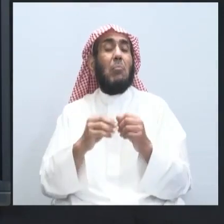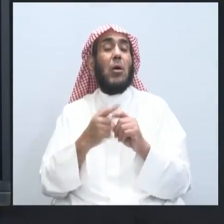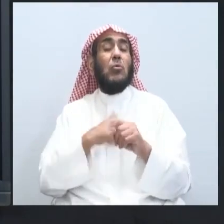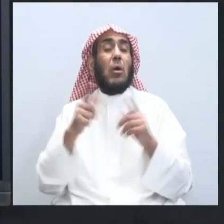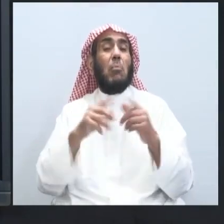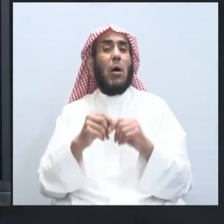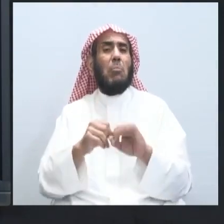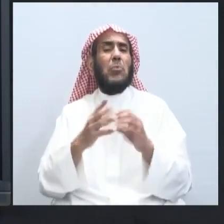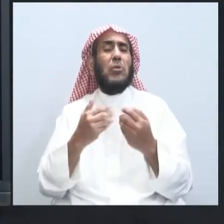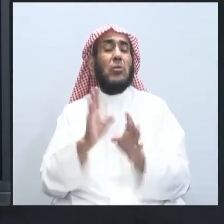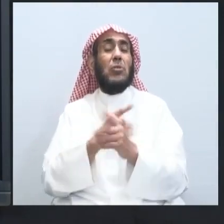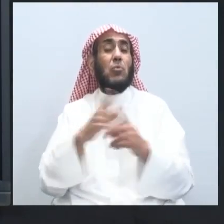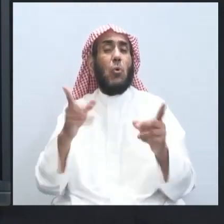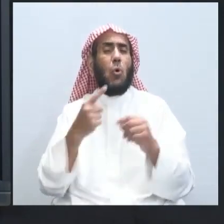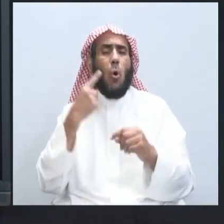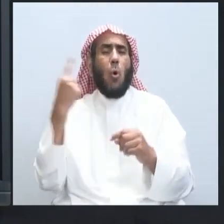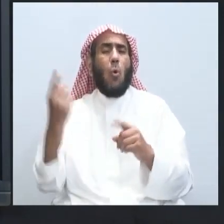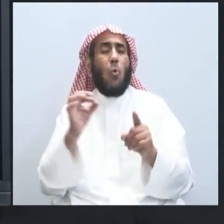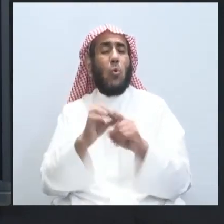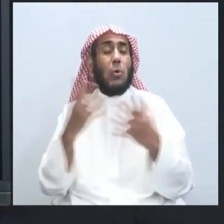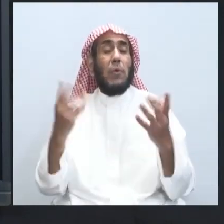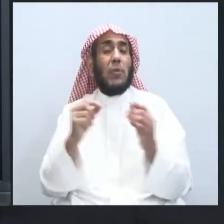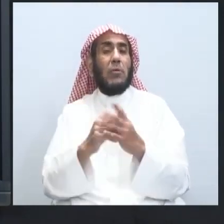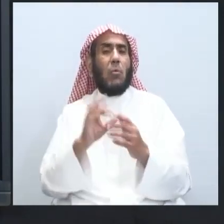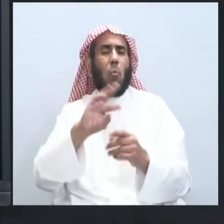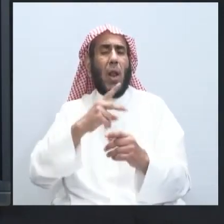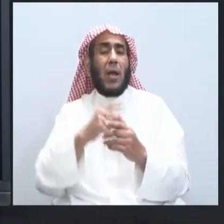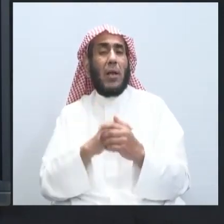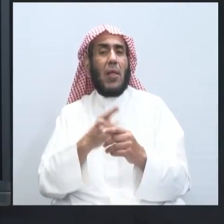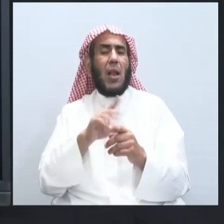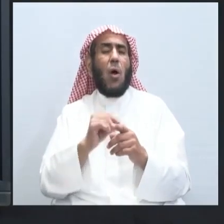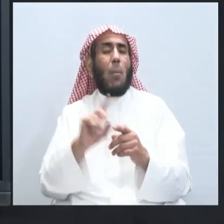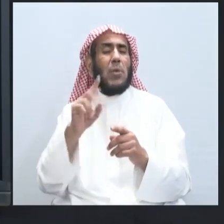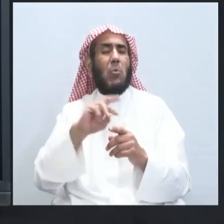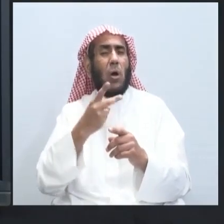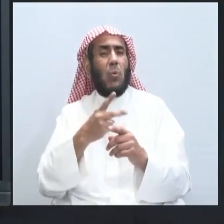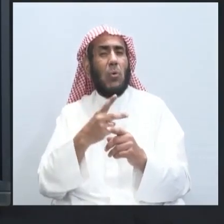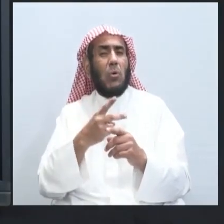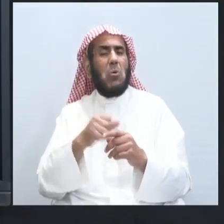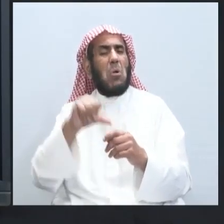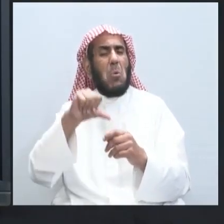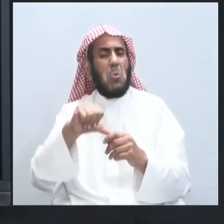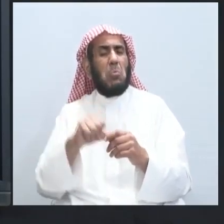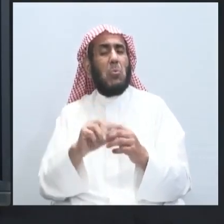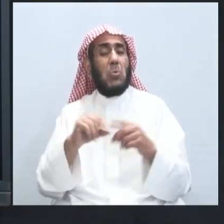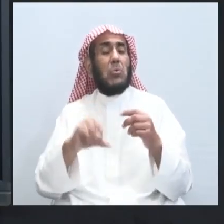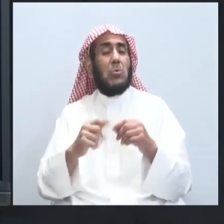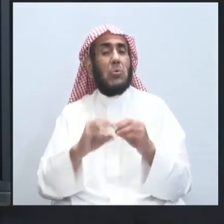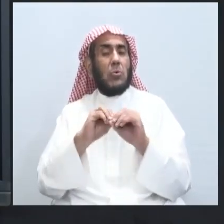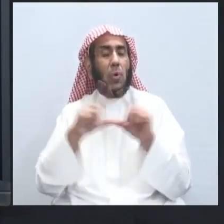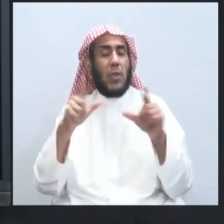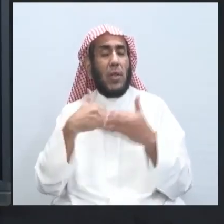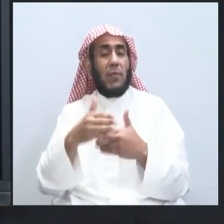بالتسويق الجماهيري واستهداف الجميع في هذا القطاع ولكن هذا له مزايا وايضا وله عيوب وسنوضح ذلك